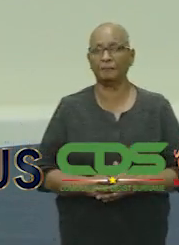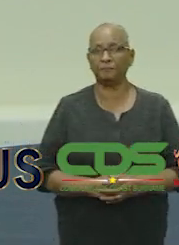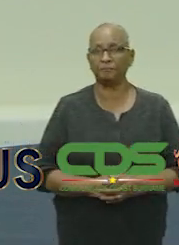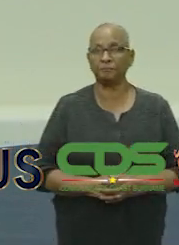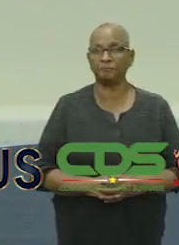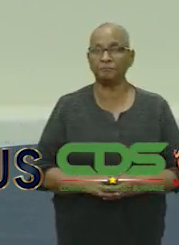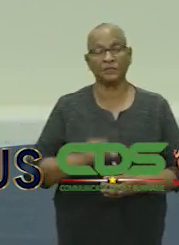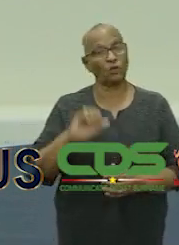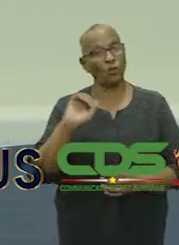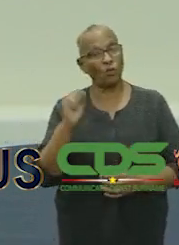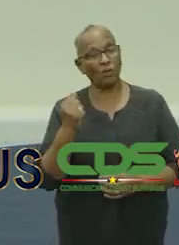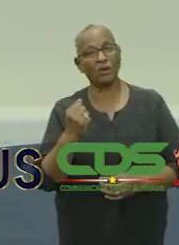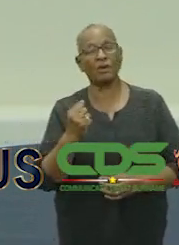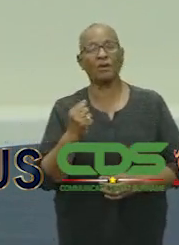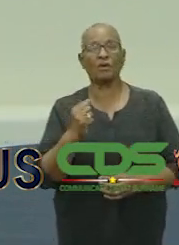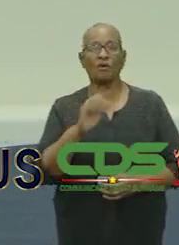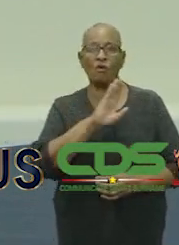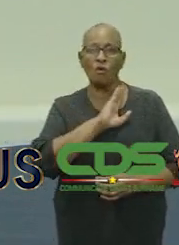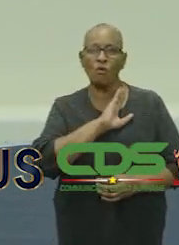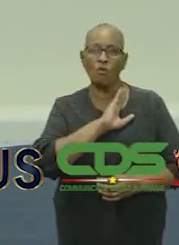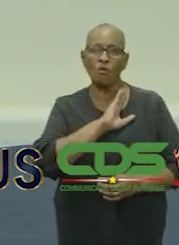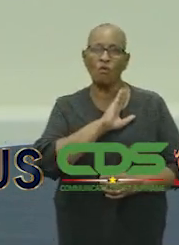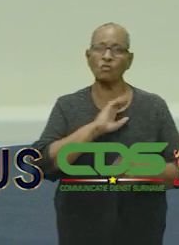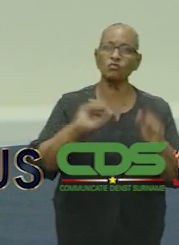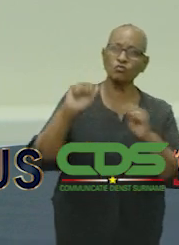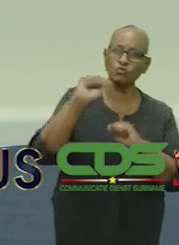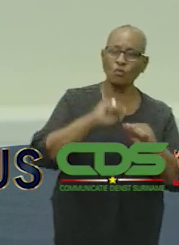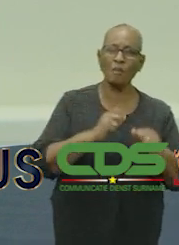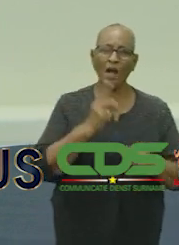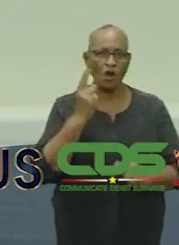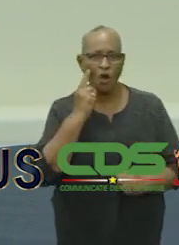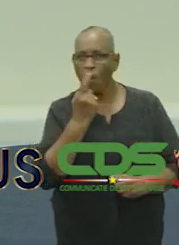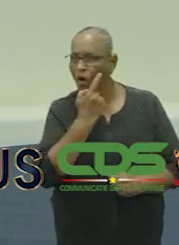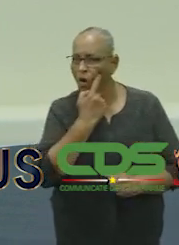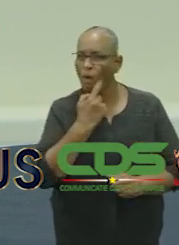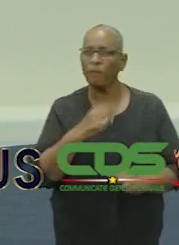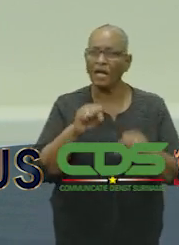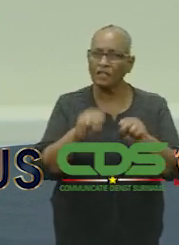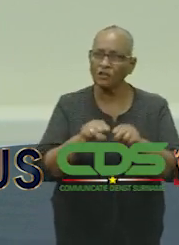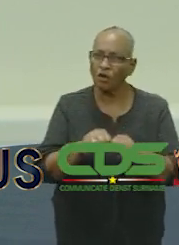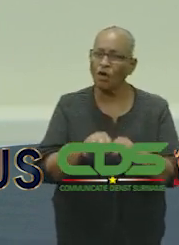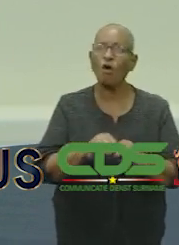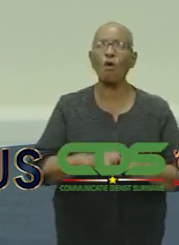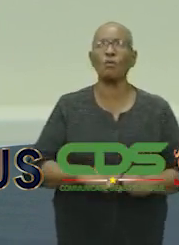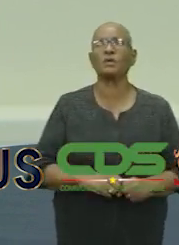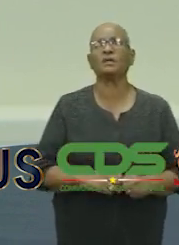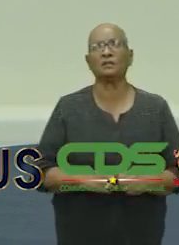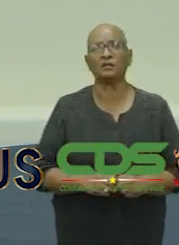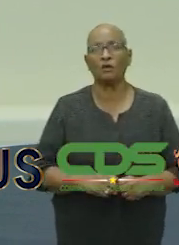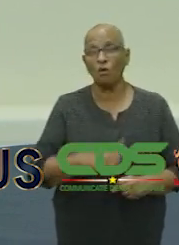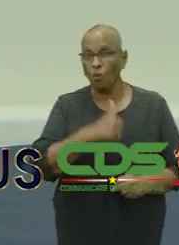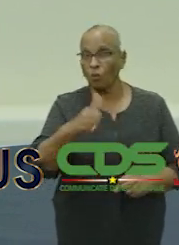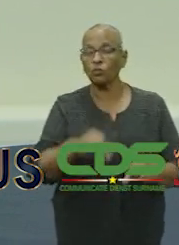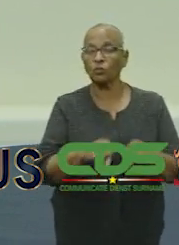Het kader van ook onderhoud van irrigatiewerken in de westelijke pot, tenminste